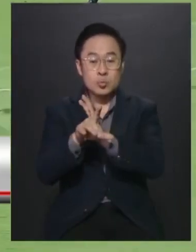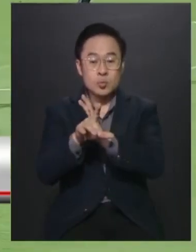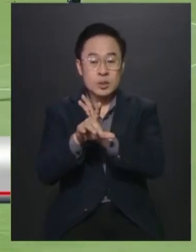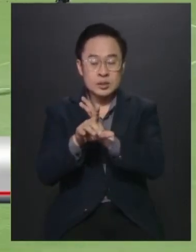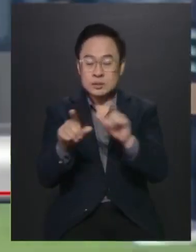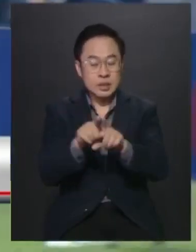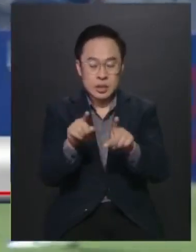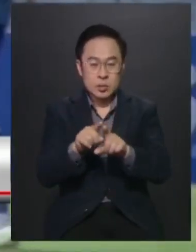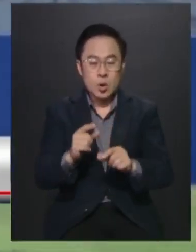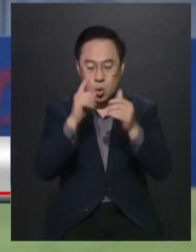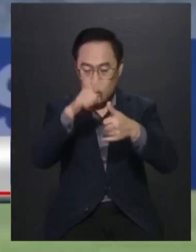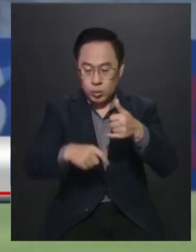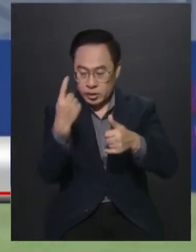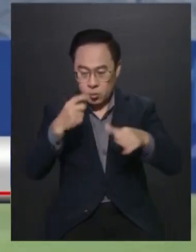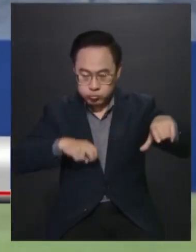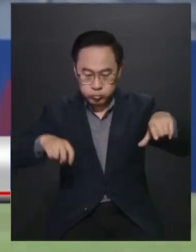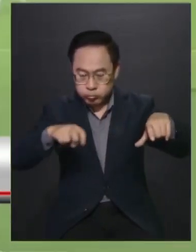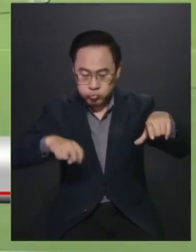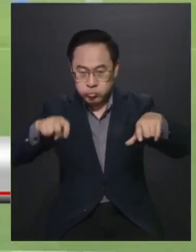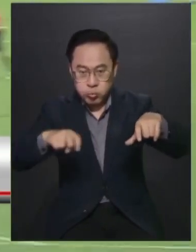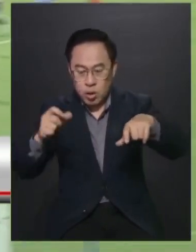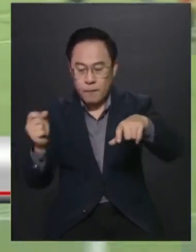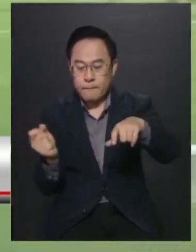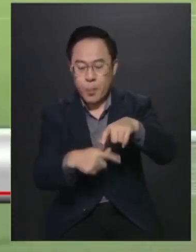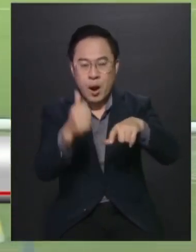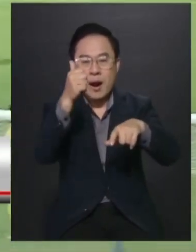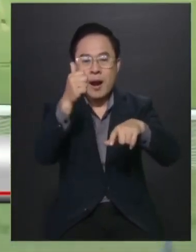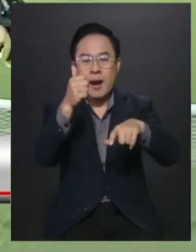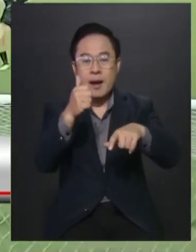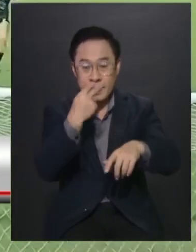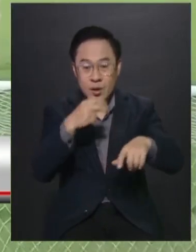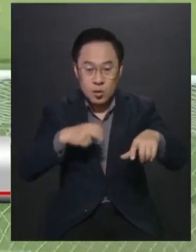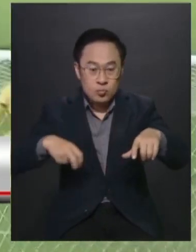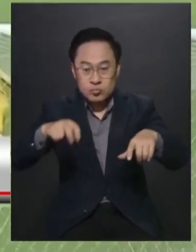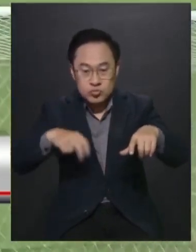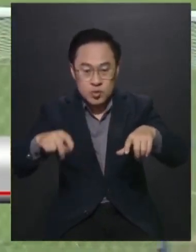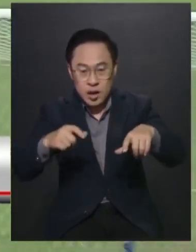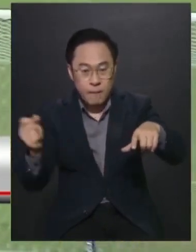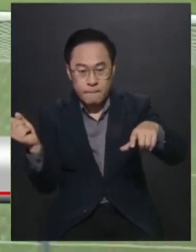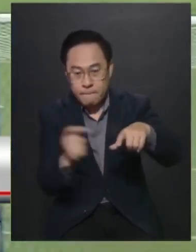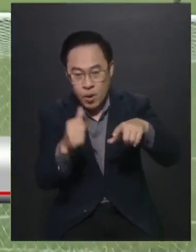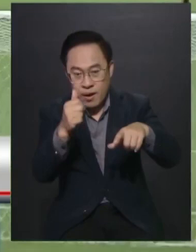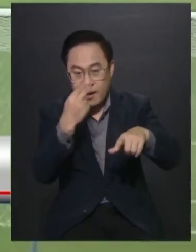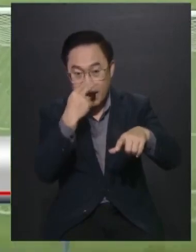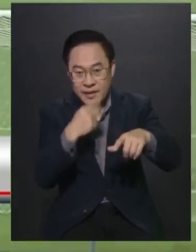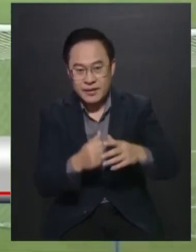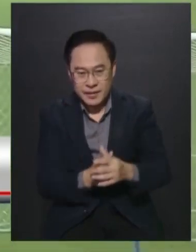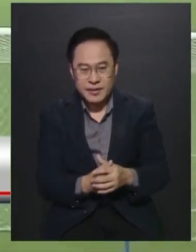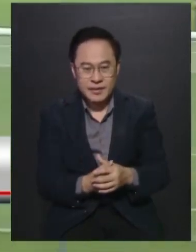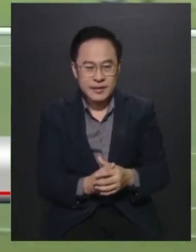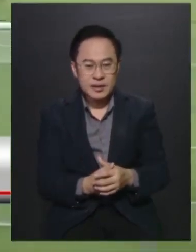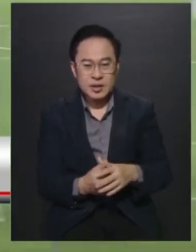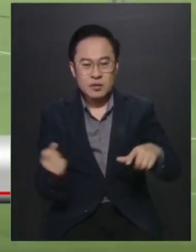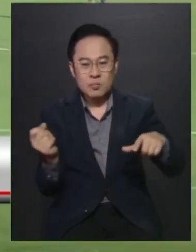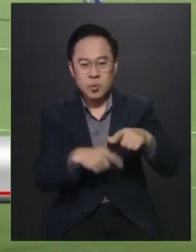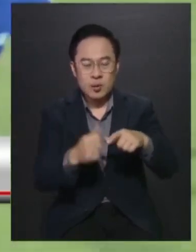ดี่ยวของอัลบาดูออตตาร่าครับแม่ลูกนี้ยิงนิ่มๆเลยครับเนี่ยครับดูครับเปิดมาเอาบอลลงสวยแตะหลบสักทีนึงครับ